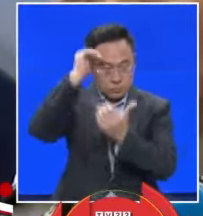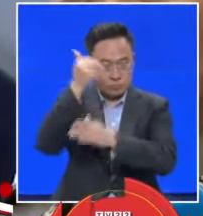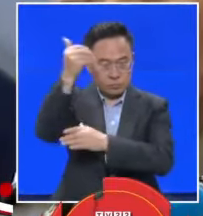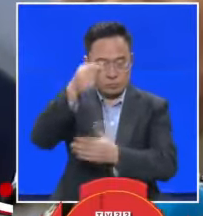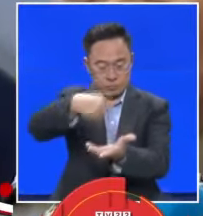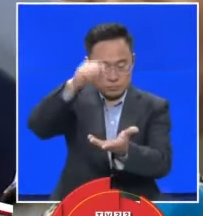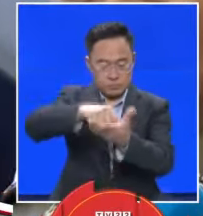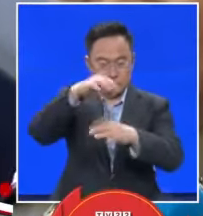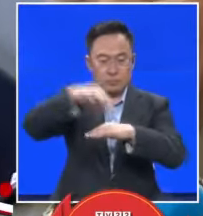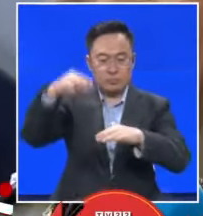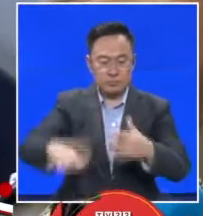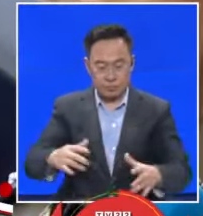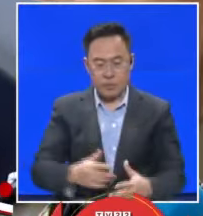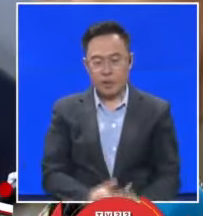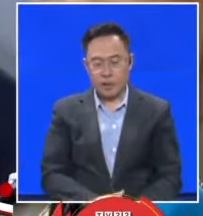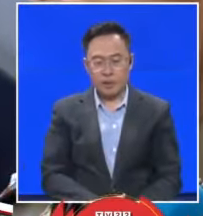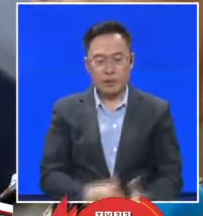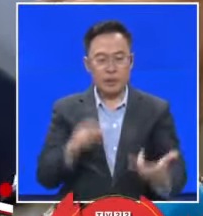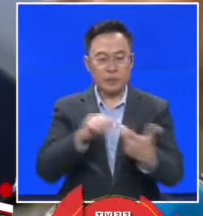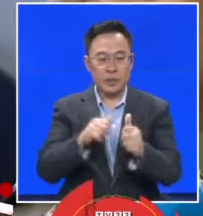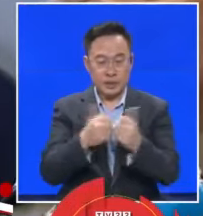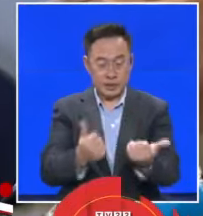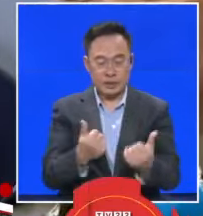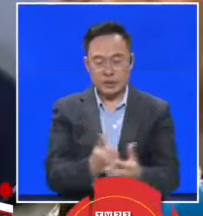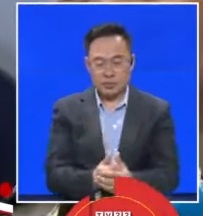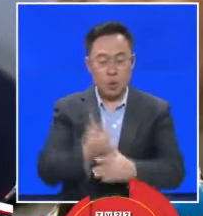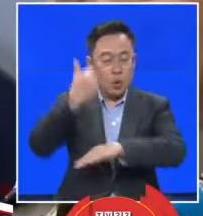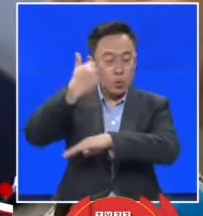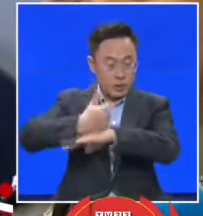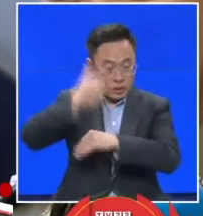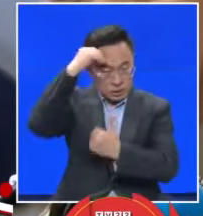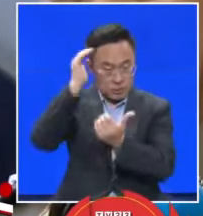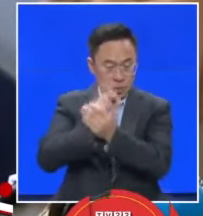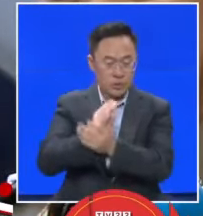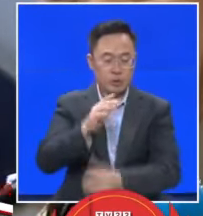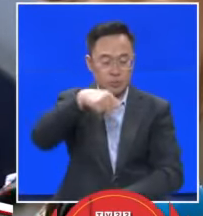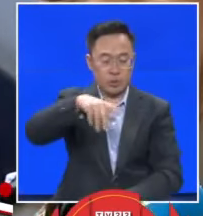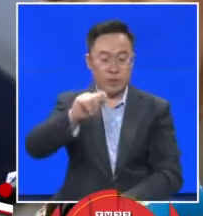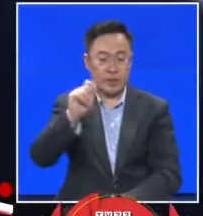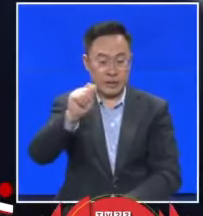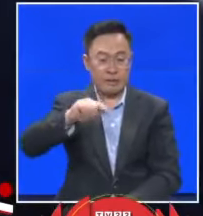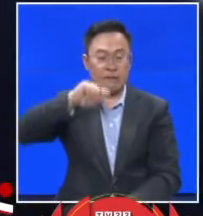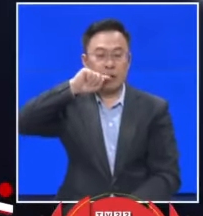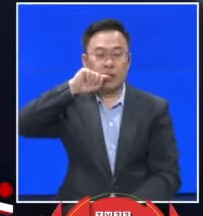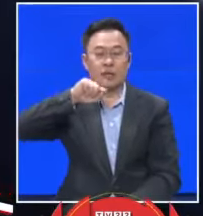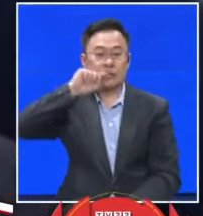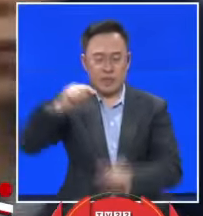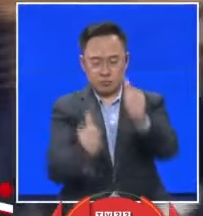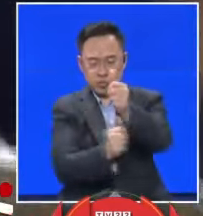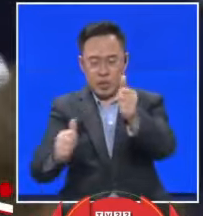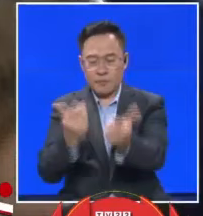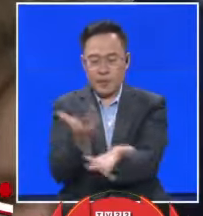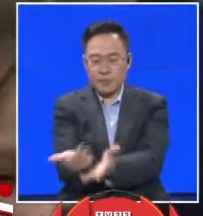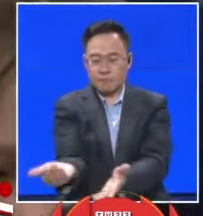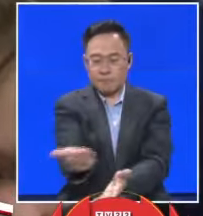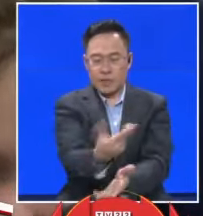ะคะหลังจากที่ถูกร้องเรียนเรื่องของการสั่งเก็บสวยค่ะซึ่งฝั่งของพลตำรวจโทอัครเดชพิมลศรีนะคะผู้ช่วยผู้บัญชาการตำรวจแห่งช